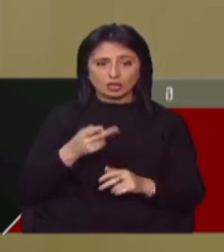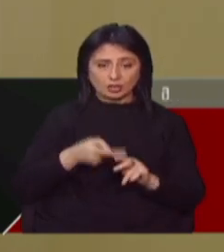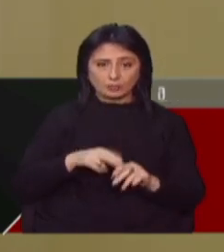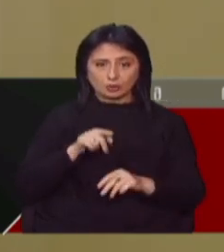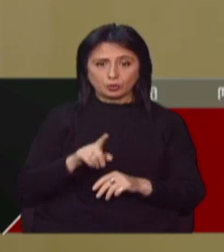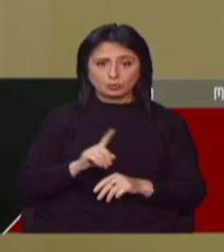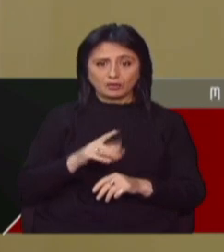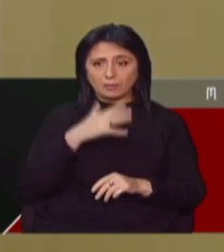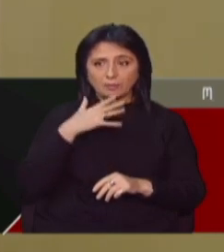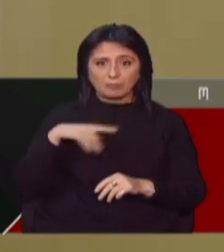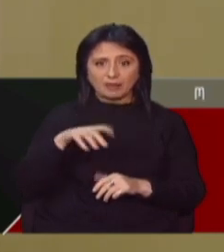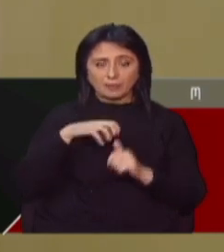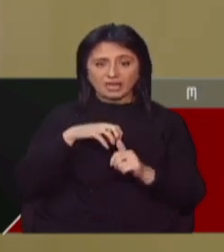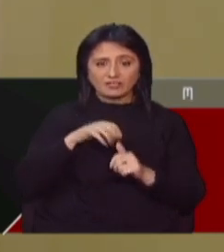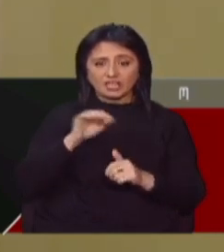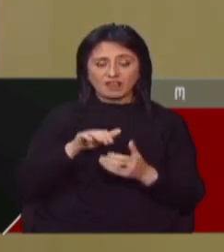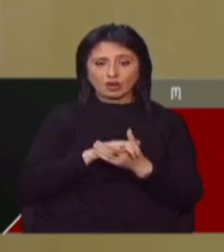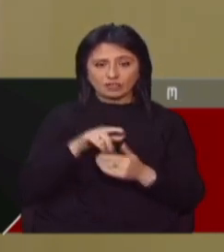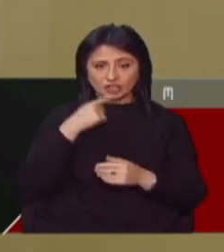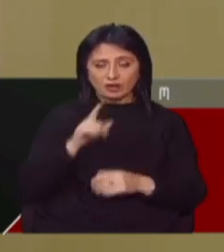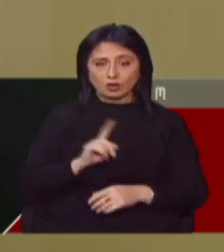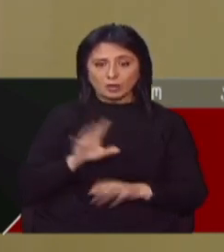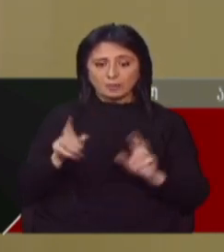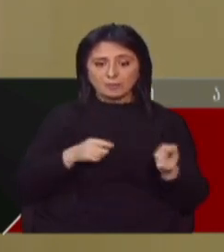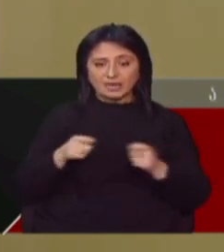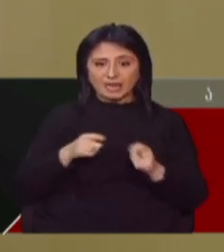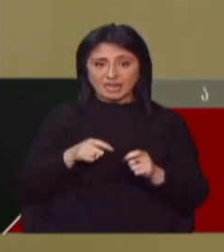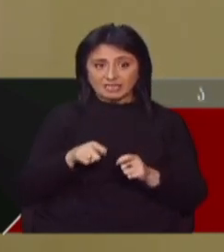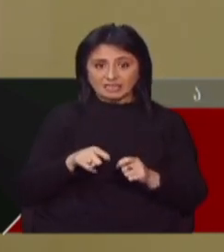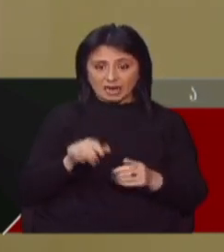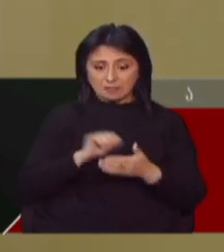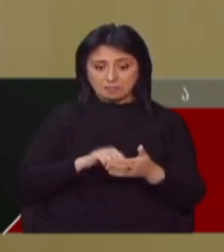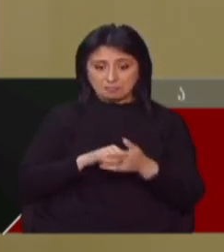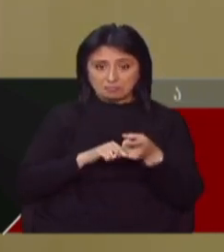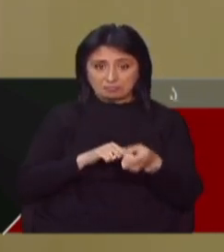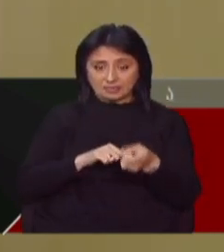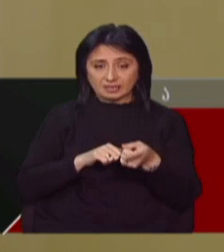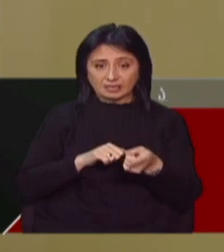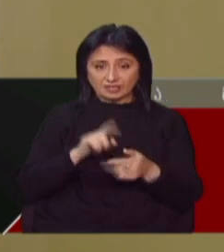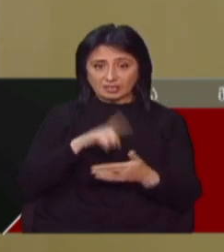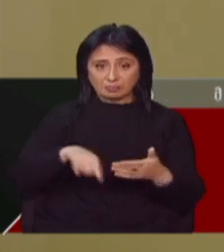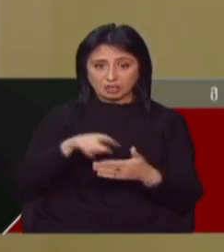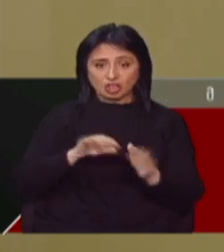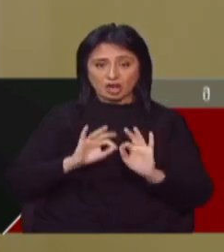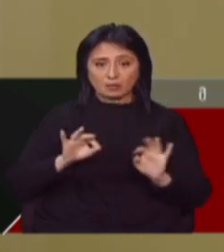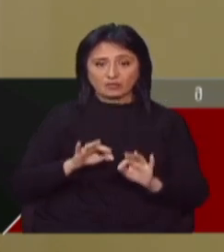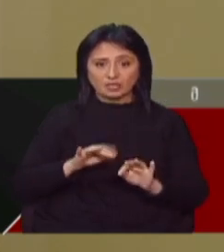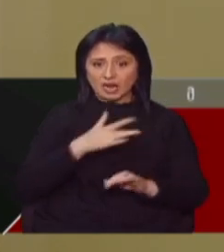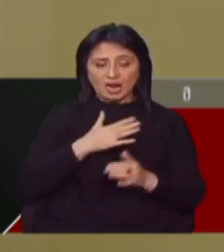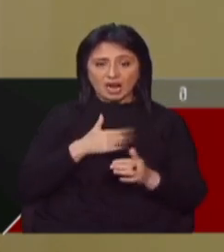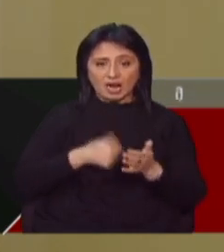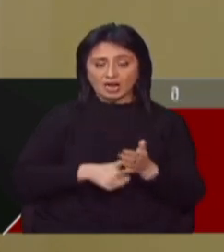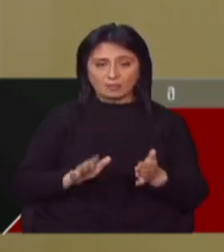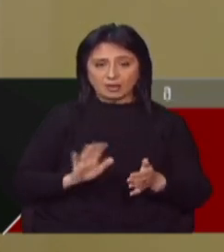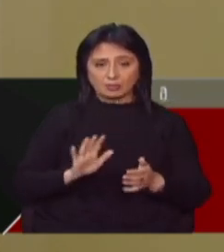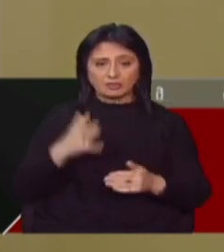რომ ბევრმა ლიდერმა ევროკავშირის თქვა, რომ პრეზიდენტისთვის ამ მოტივით იმპიჩმენტის გამოცხადება არ